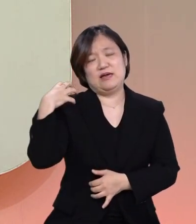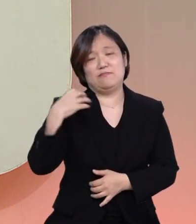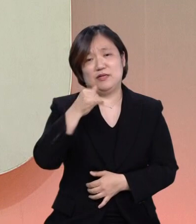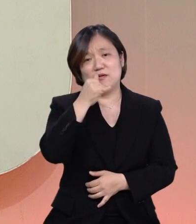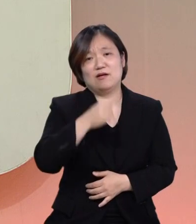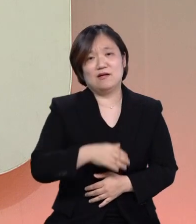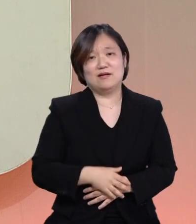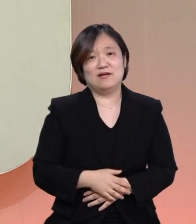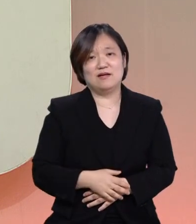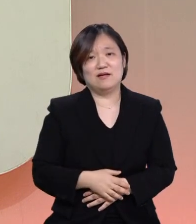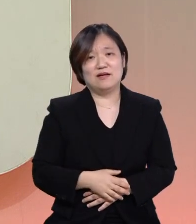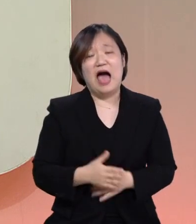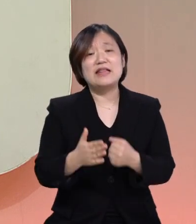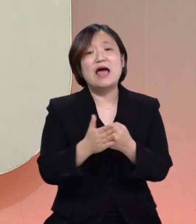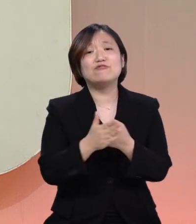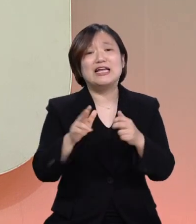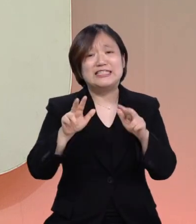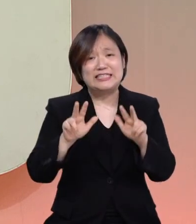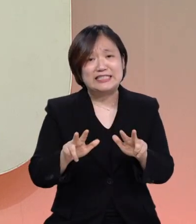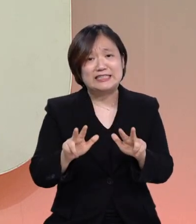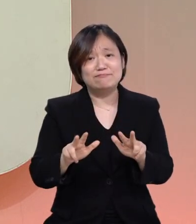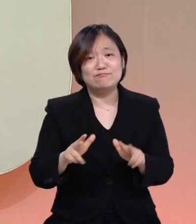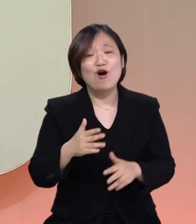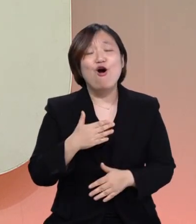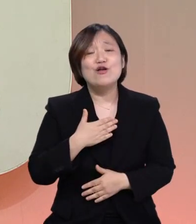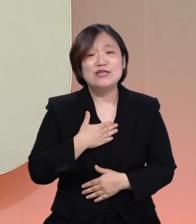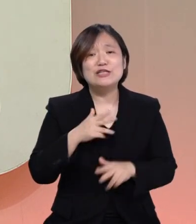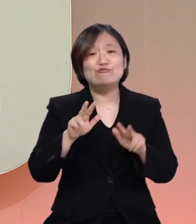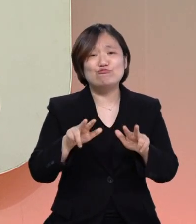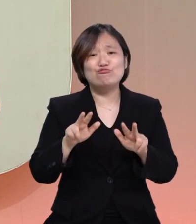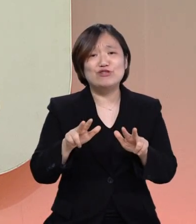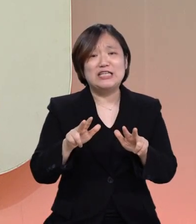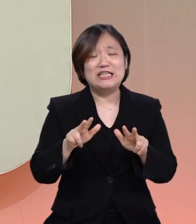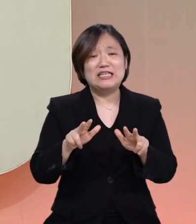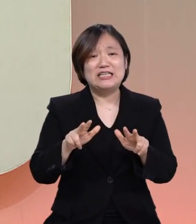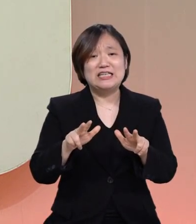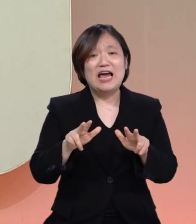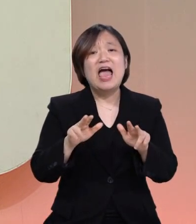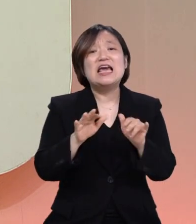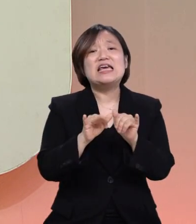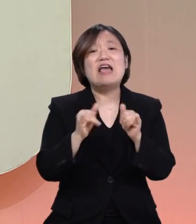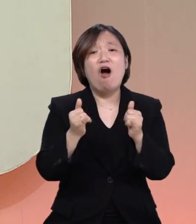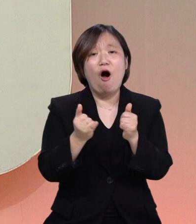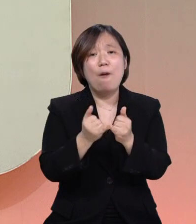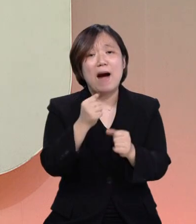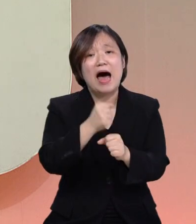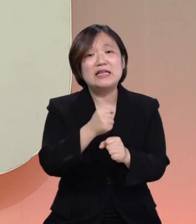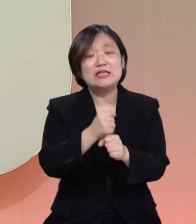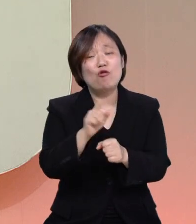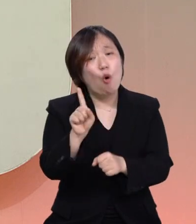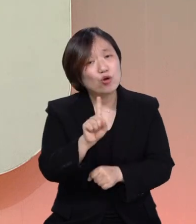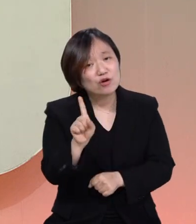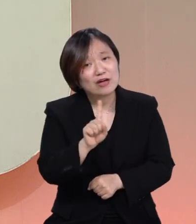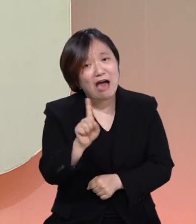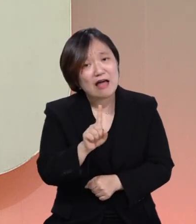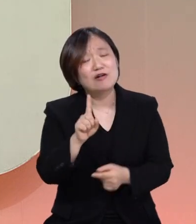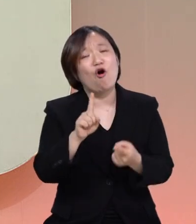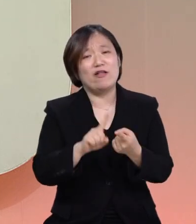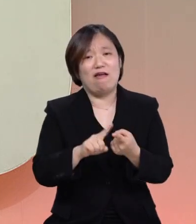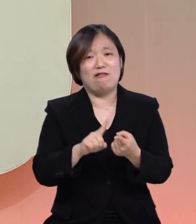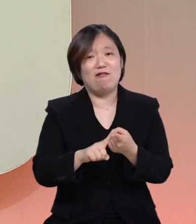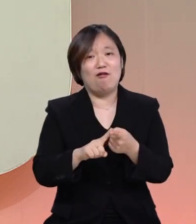과연 지금 어떤 인연을 지어나가야 되는가라는 것에 대해서 우리 부처님께서